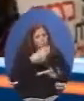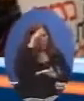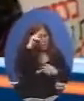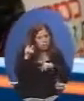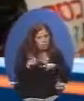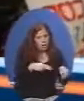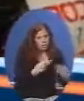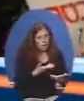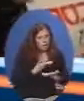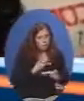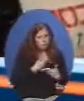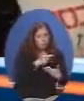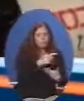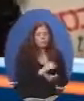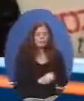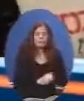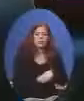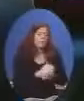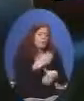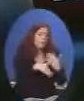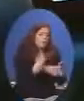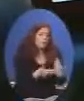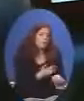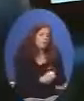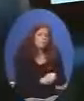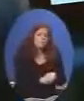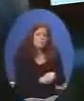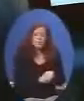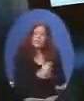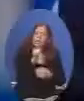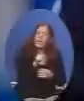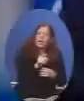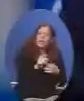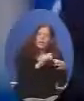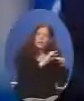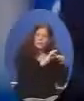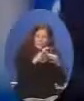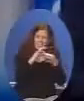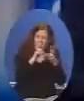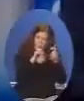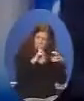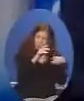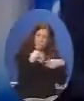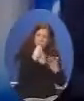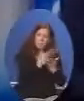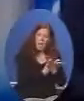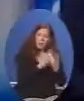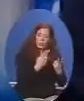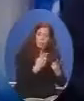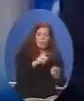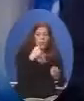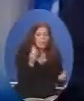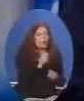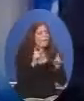בחזרה. עכשיו, אוקיי. ומשם זה פשוט התגלגל. עכשיו מצטט לך ממאמר מאוד חשוב של אור קשתי בארץ. אתה אומר